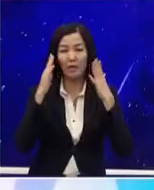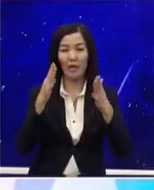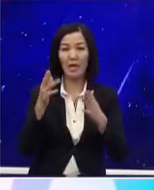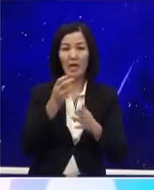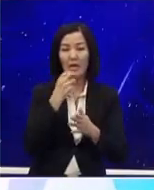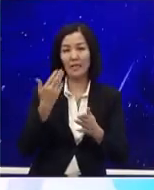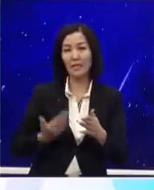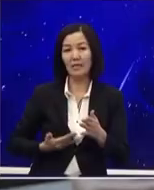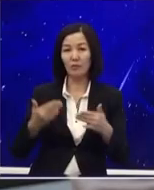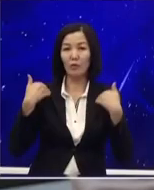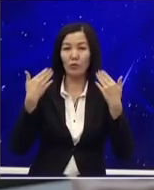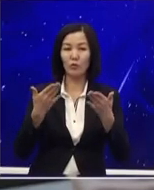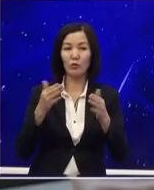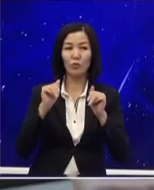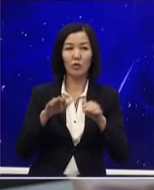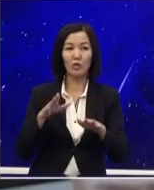жеткізуді жөн көрген. Қыз